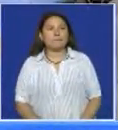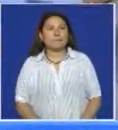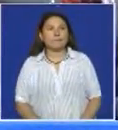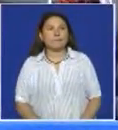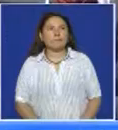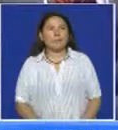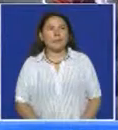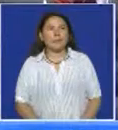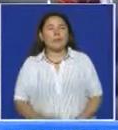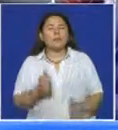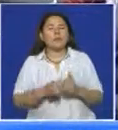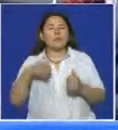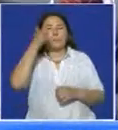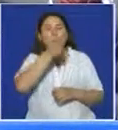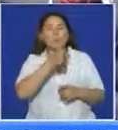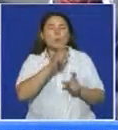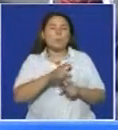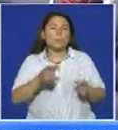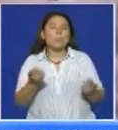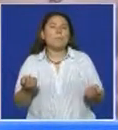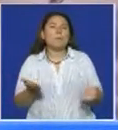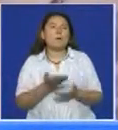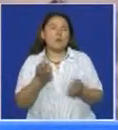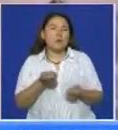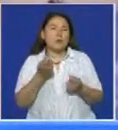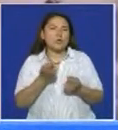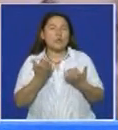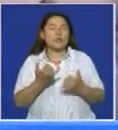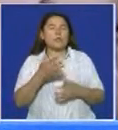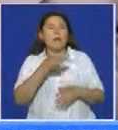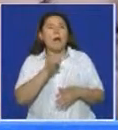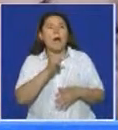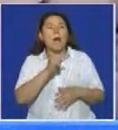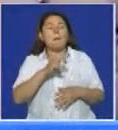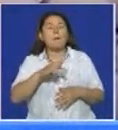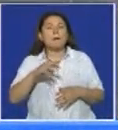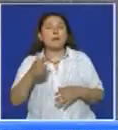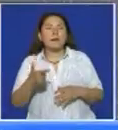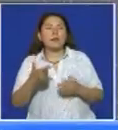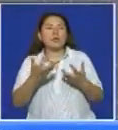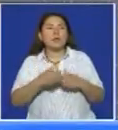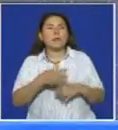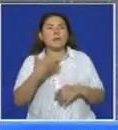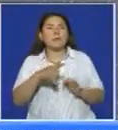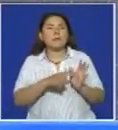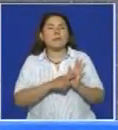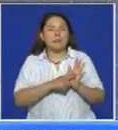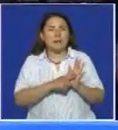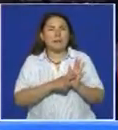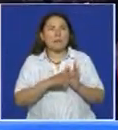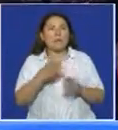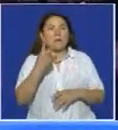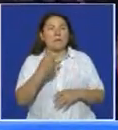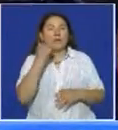вы с каждым годом наша герой становится все меньше в настоящее время в акционерному чистым листом на газ чистится 57 тружеников тыла и